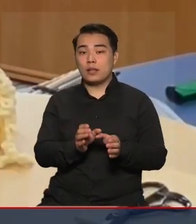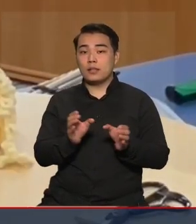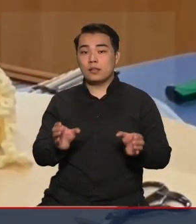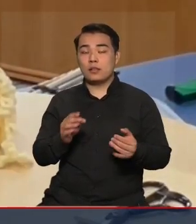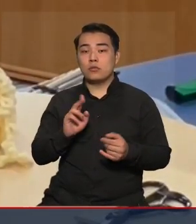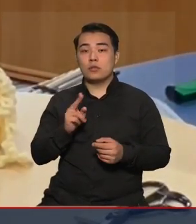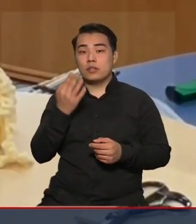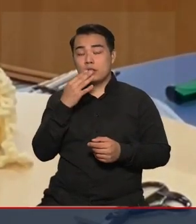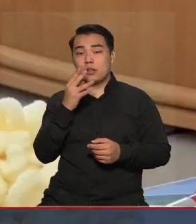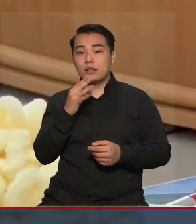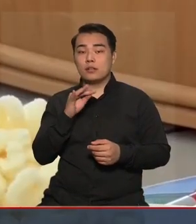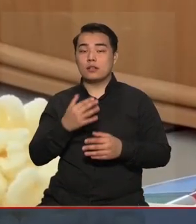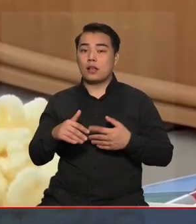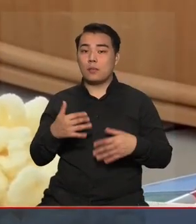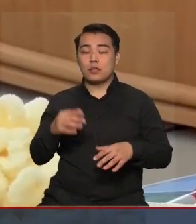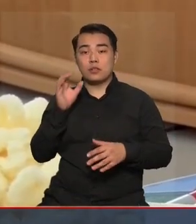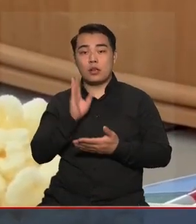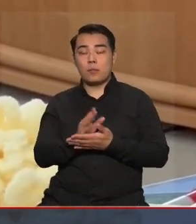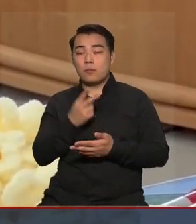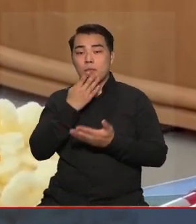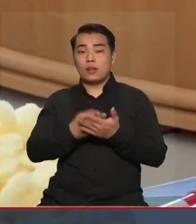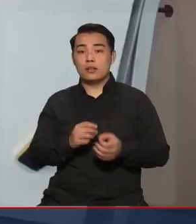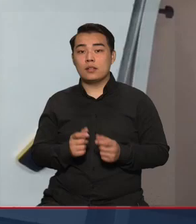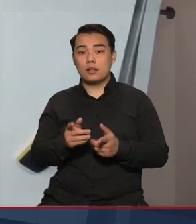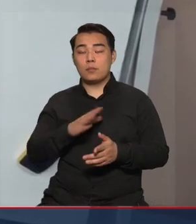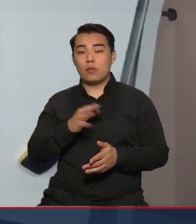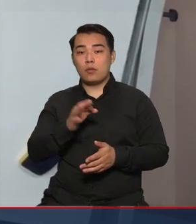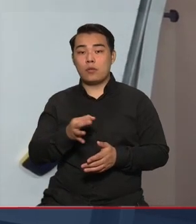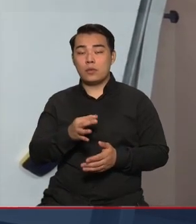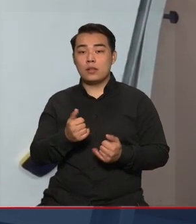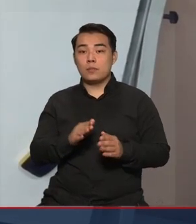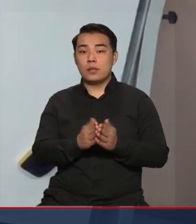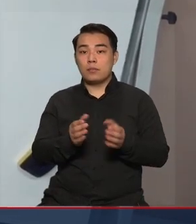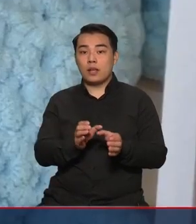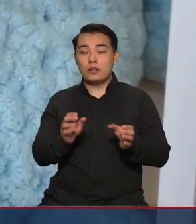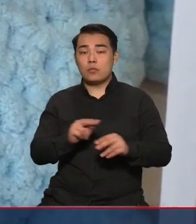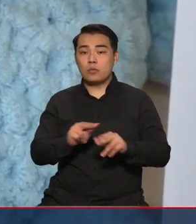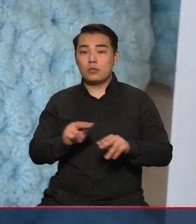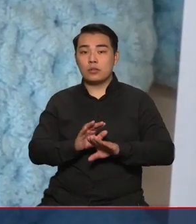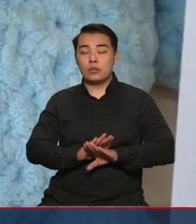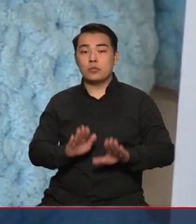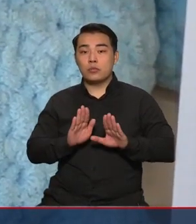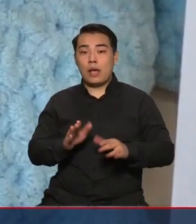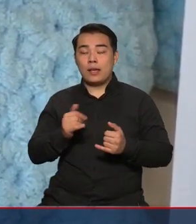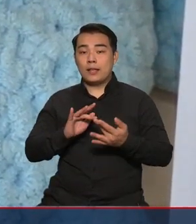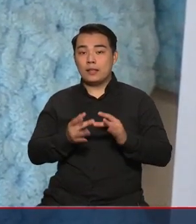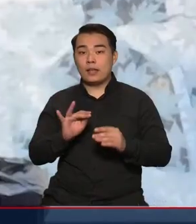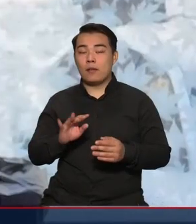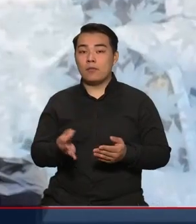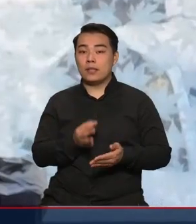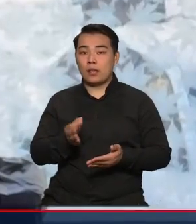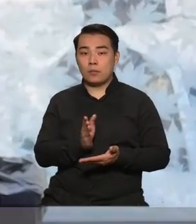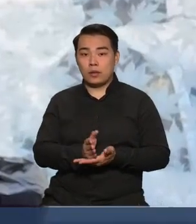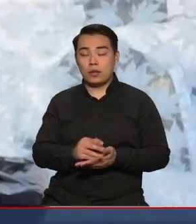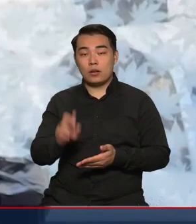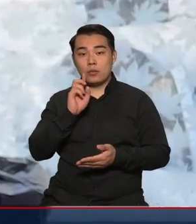и слабослышащих. После через центр занятости устроилась в областную библиотеку. Учит не только цифровой грамотности, но и вязанию.